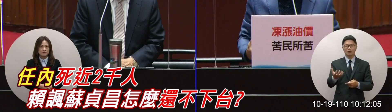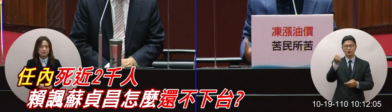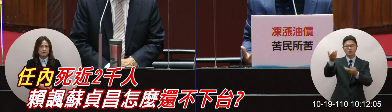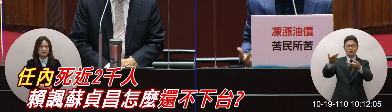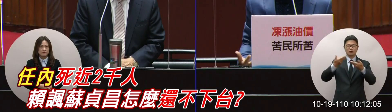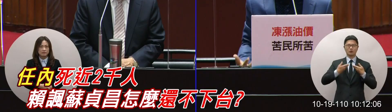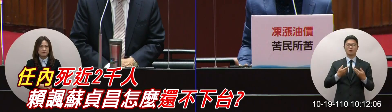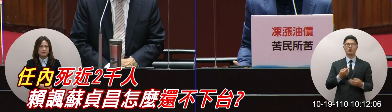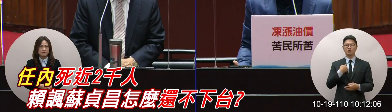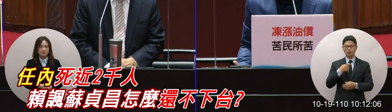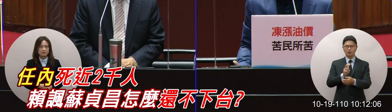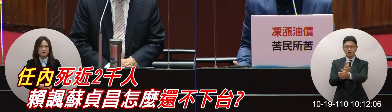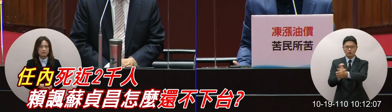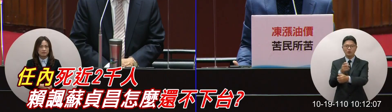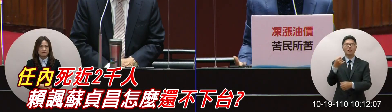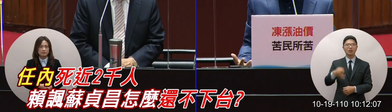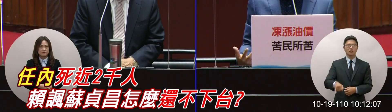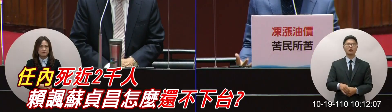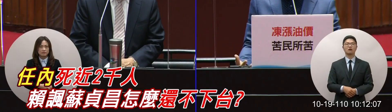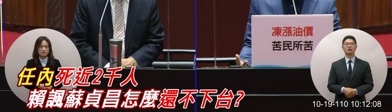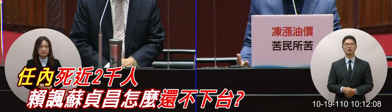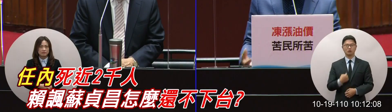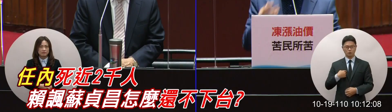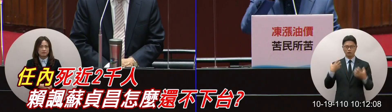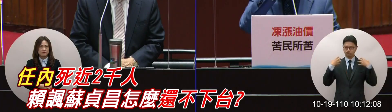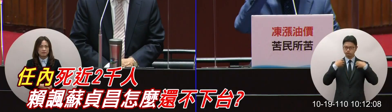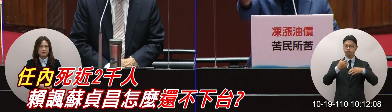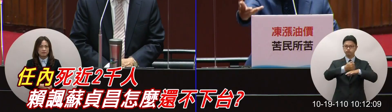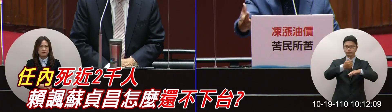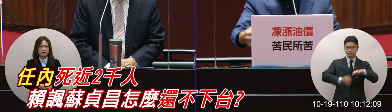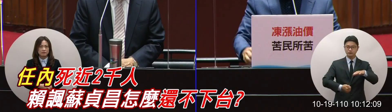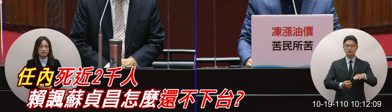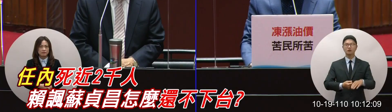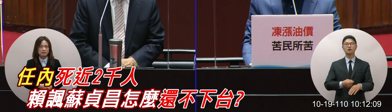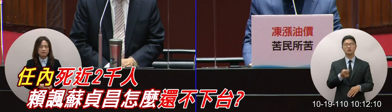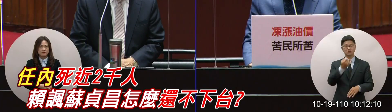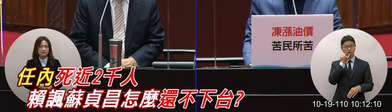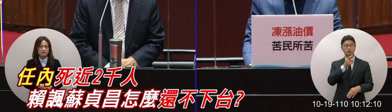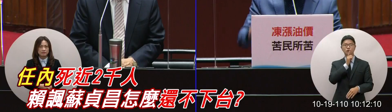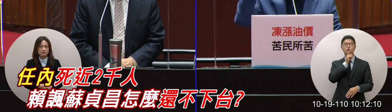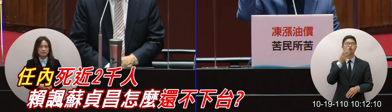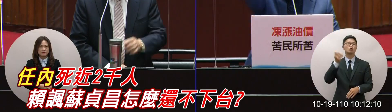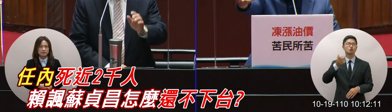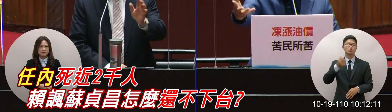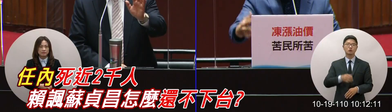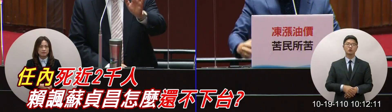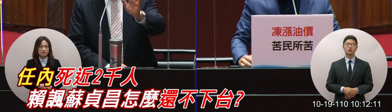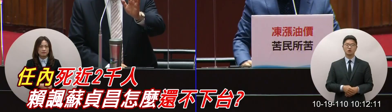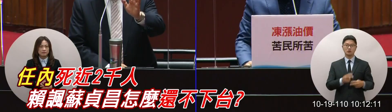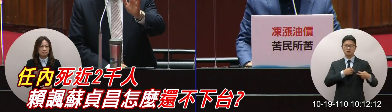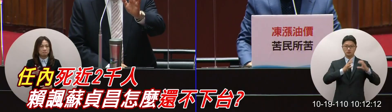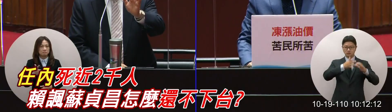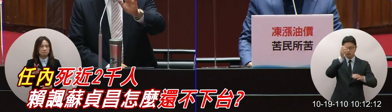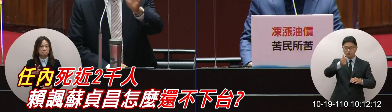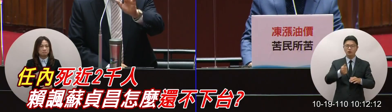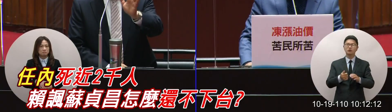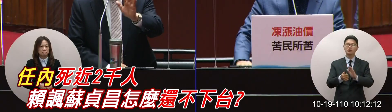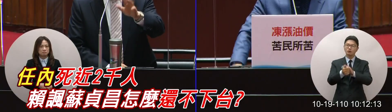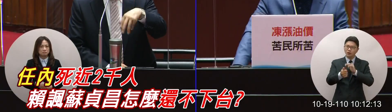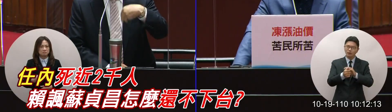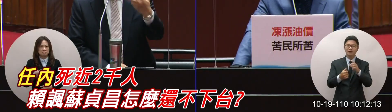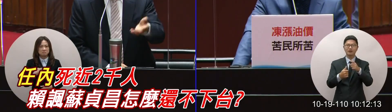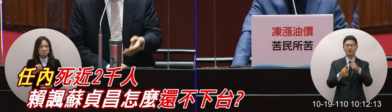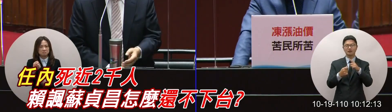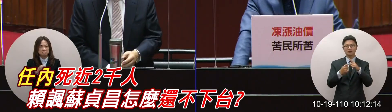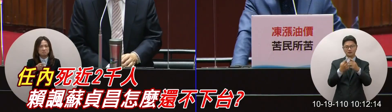我照顾不好，我请辞，嘴巴讲一下也好啊。那蔡总统把你喂牛啊？ 我不做这